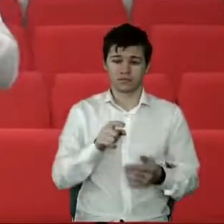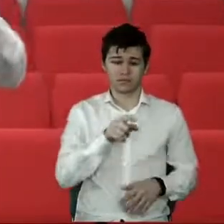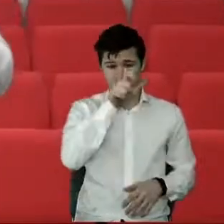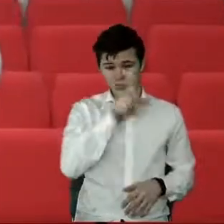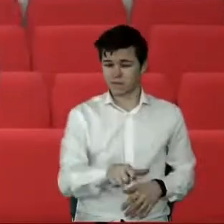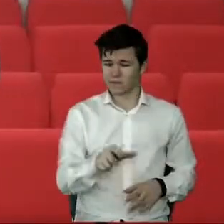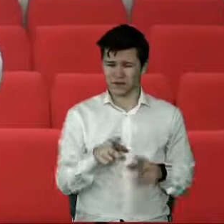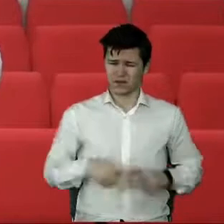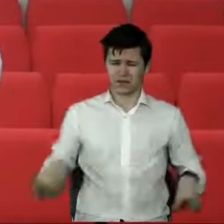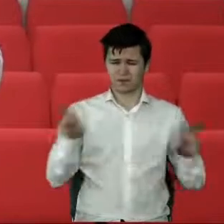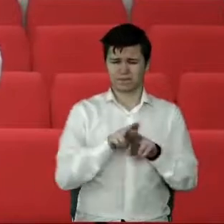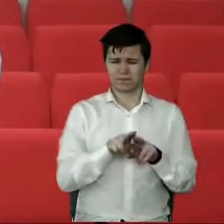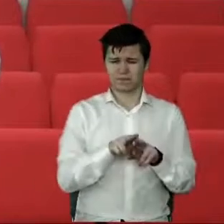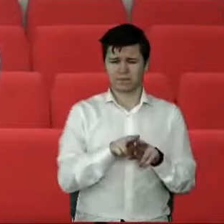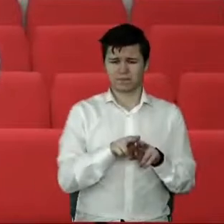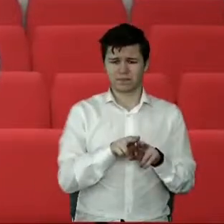изменила